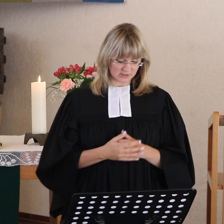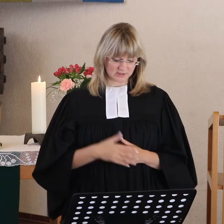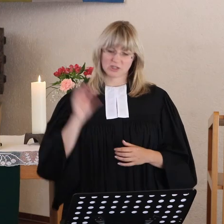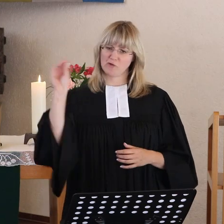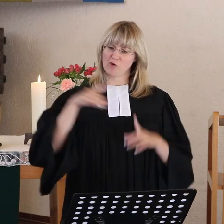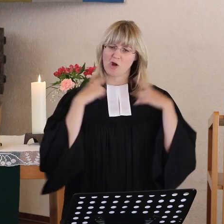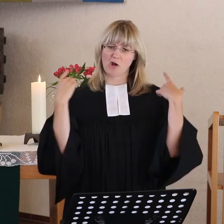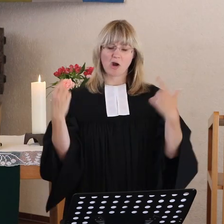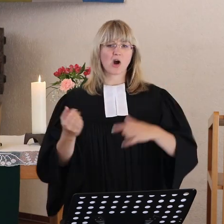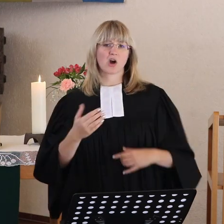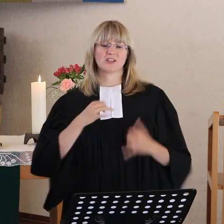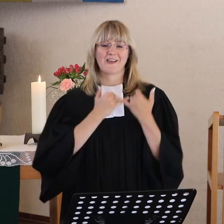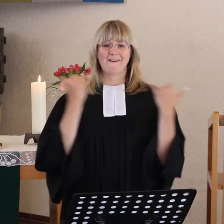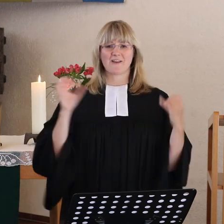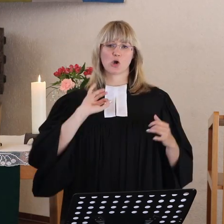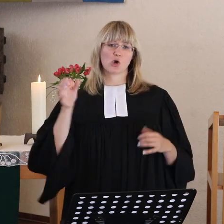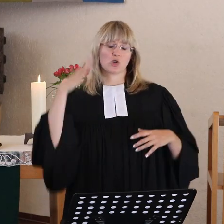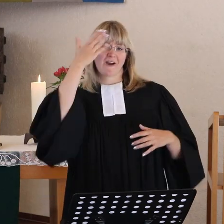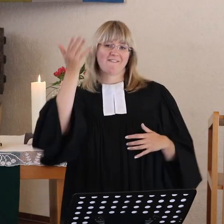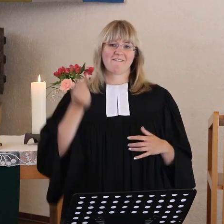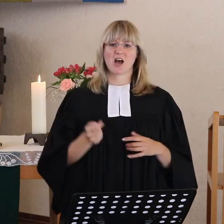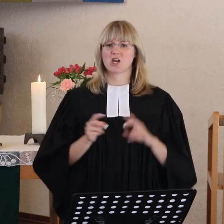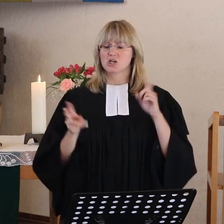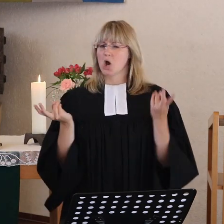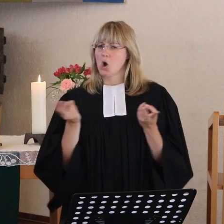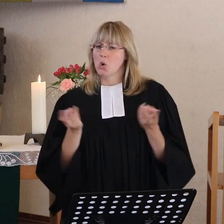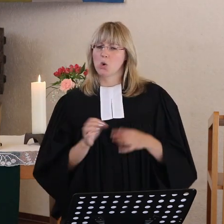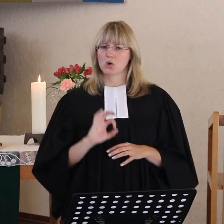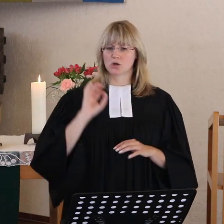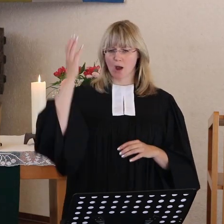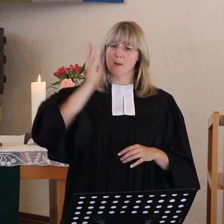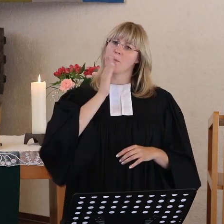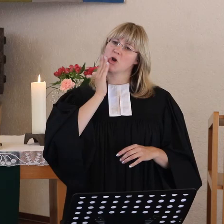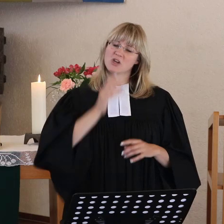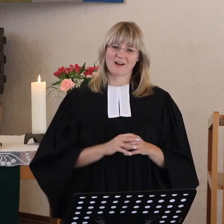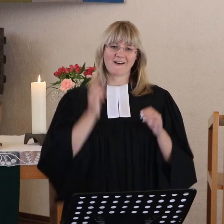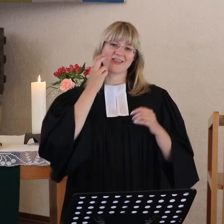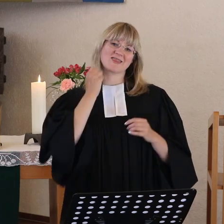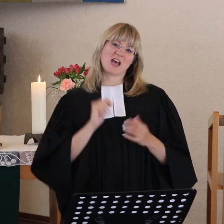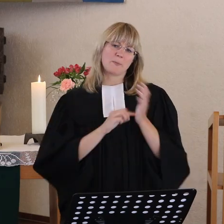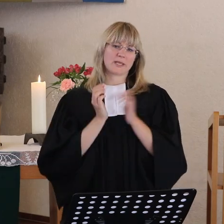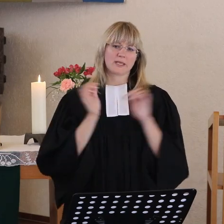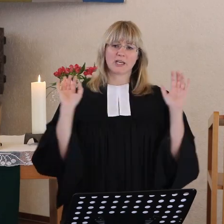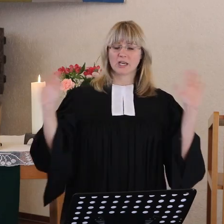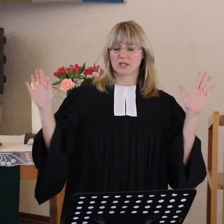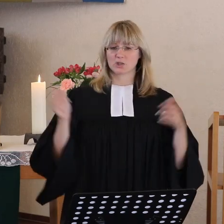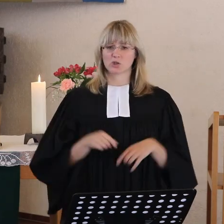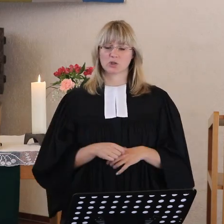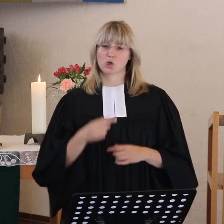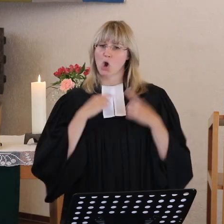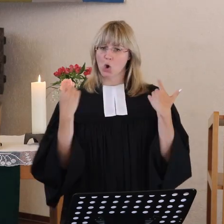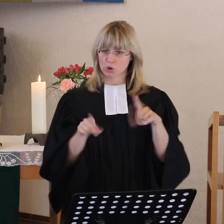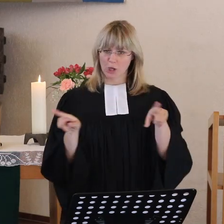oder eine gute Mutter. Im Namen Jesus Christus, mit dem wir uns als Geschwister verbunden